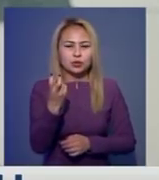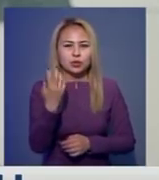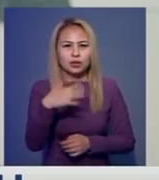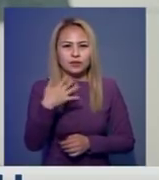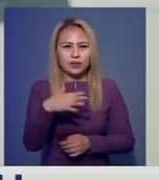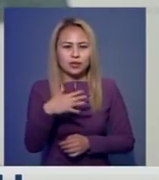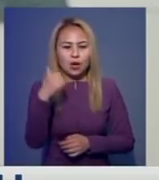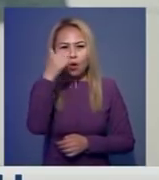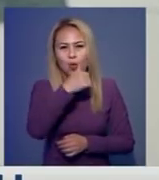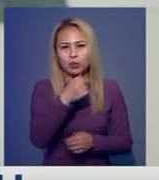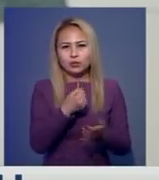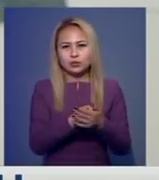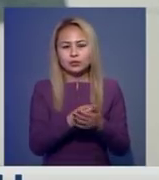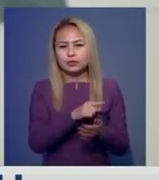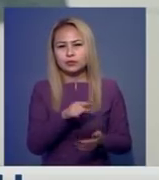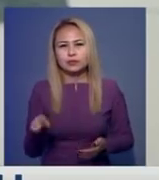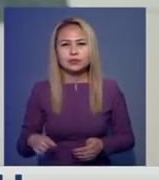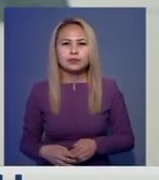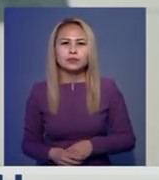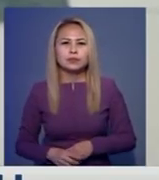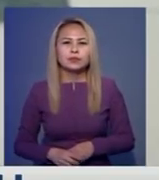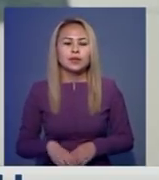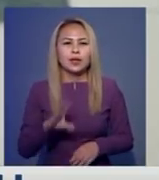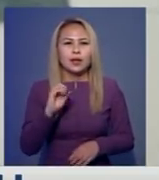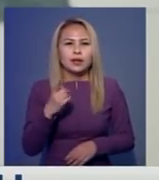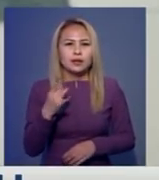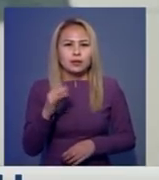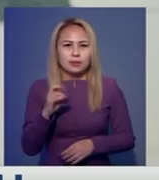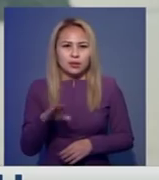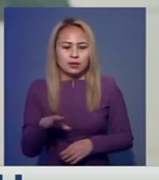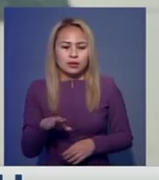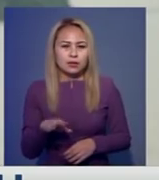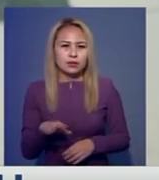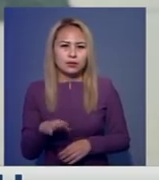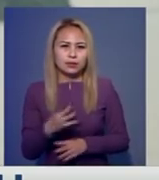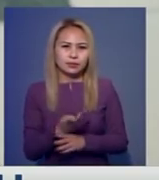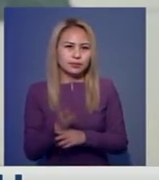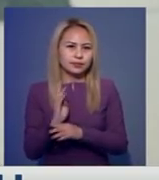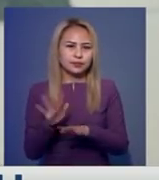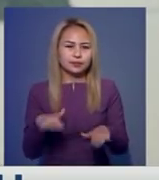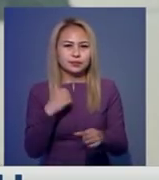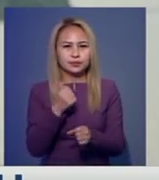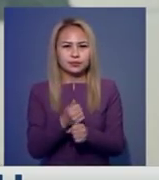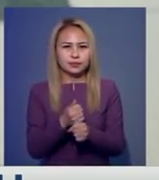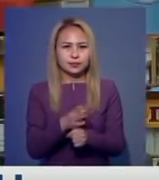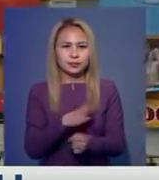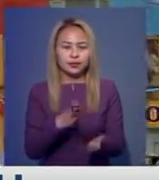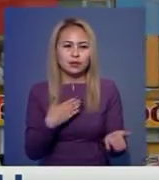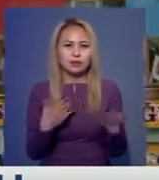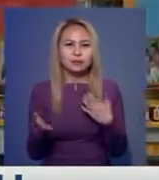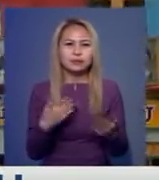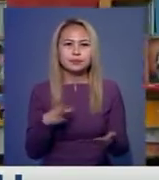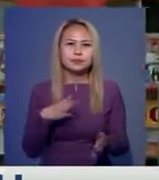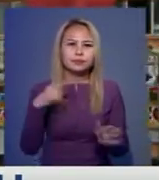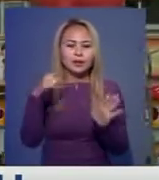1253 жылдан бастап, 1250 жылдан бастап, Египетте құрылған Мамлюк Сұлтанаттары бұлармен қарым-қатынас жасай бастады.